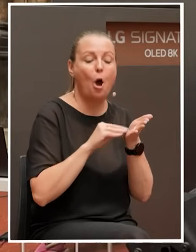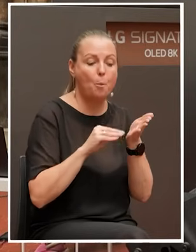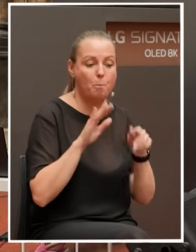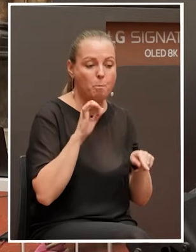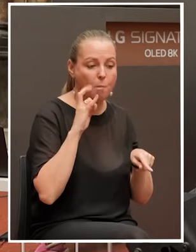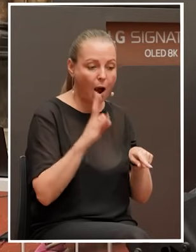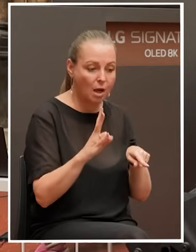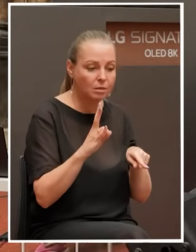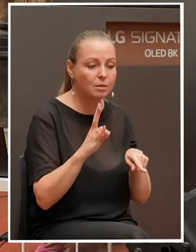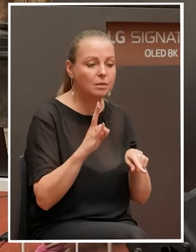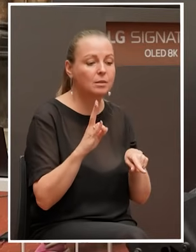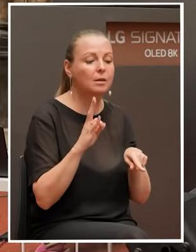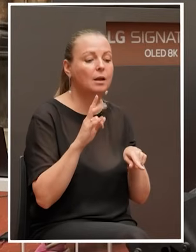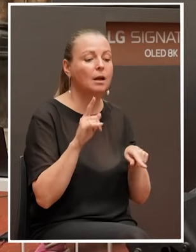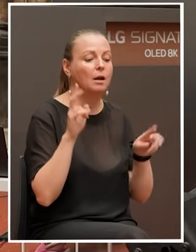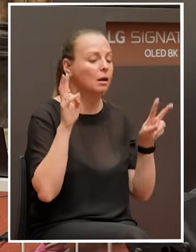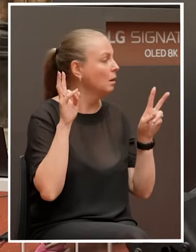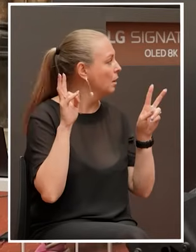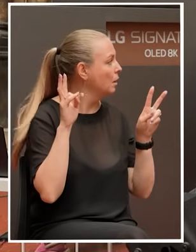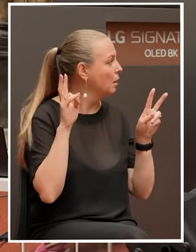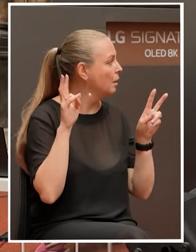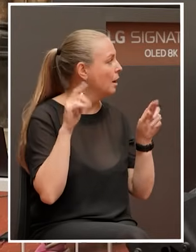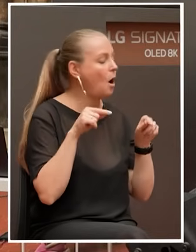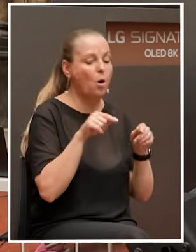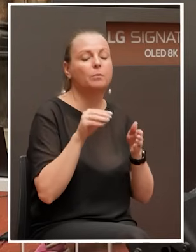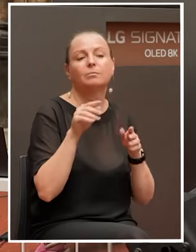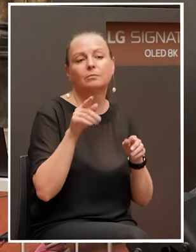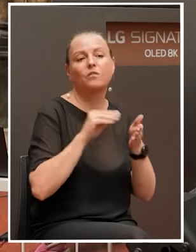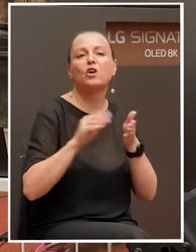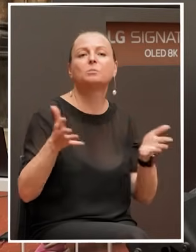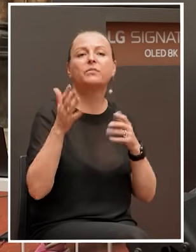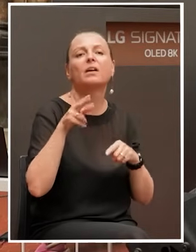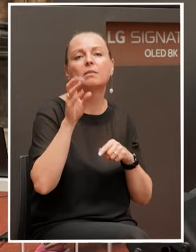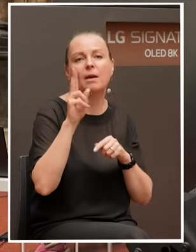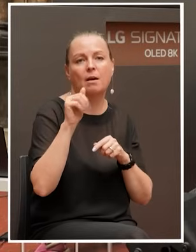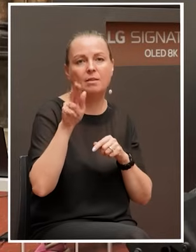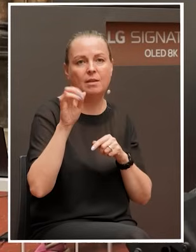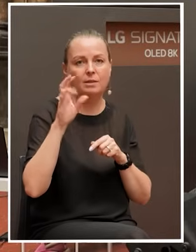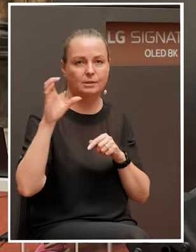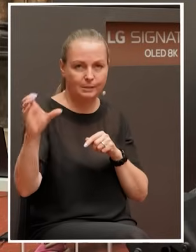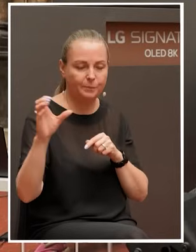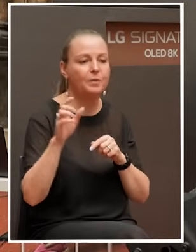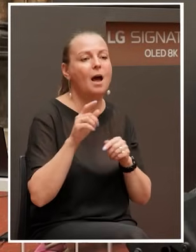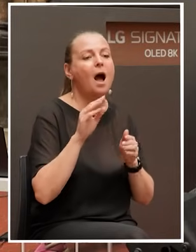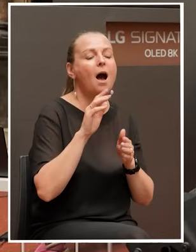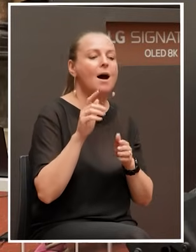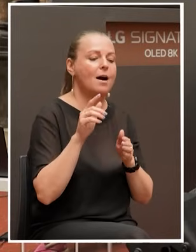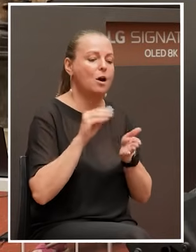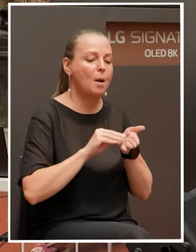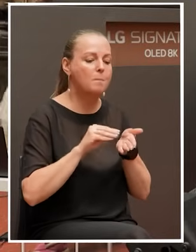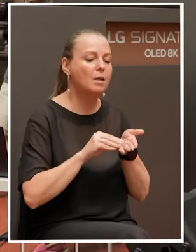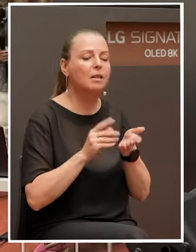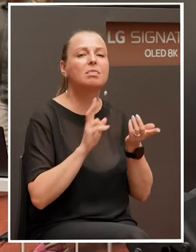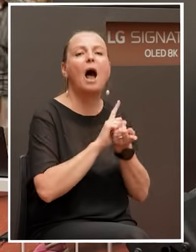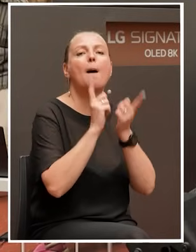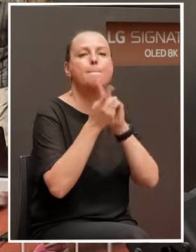Жориса Карла Гюисманса, в свое время певца Декаданса, автора скандальных романов «Наоборот» или «Бездна».